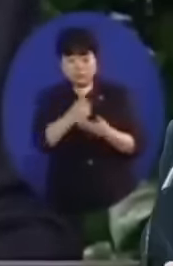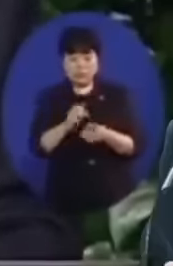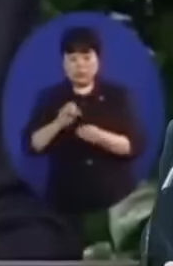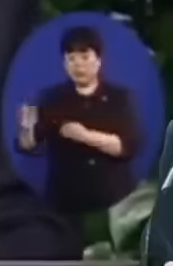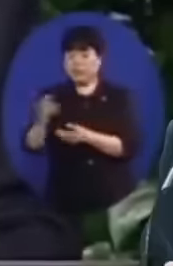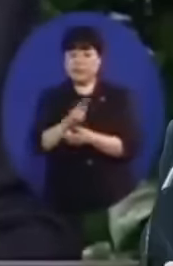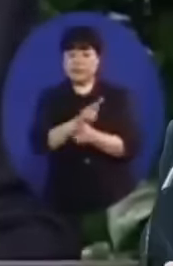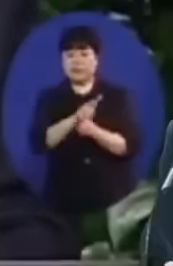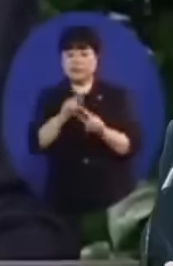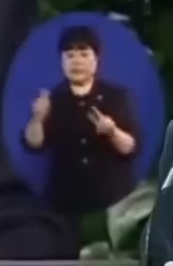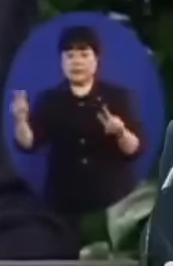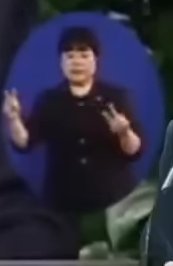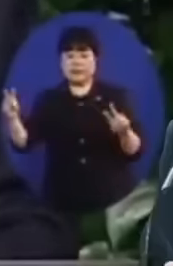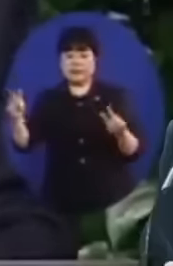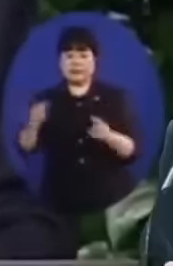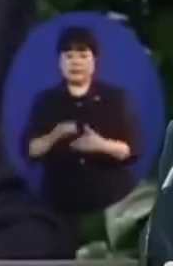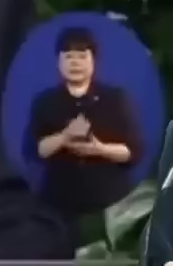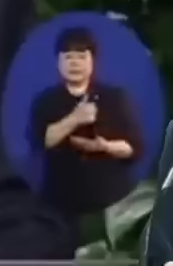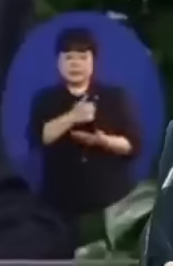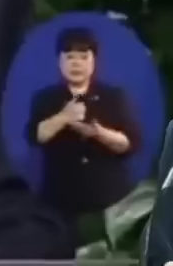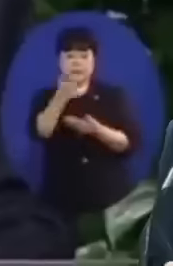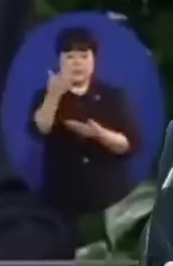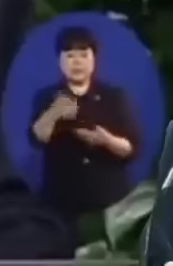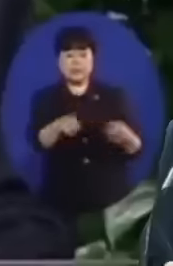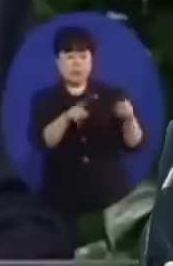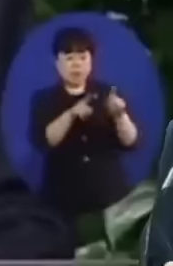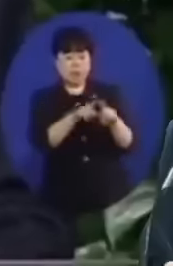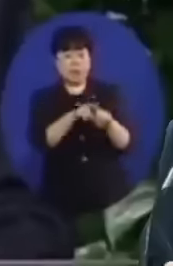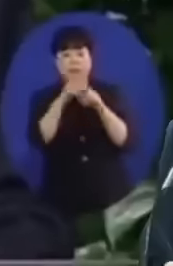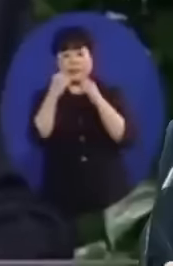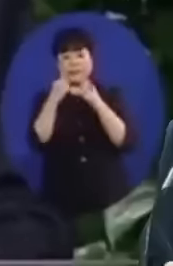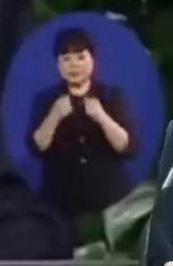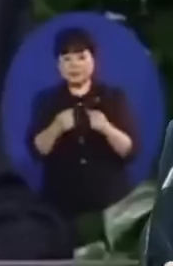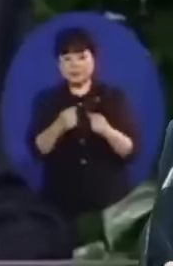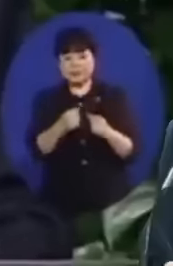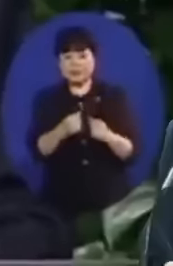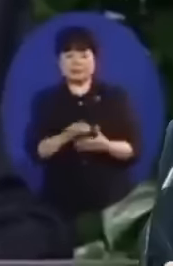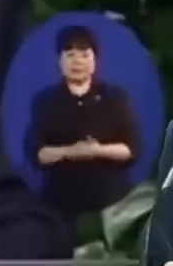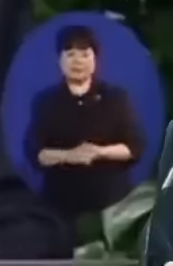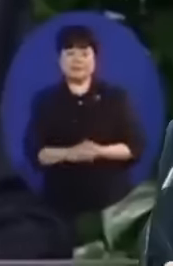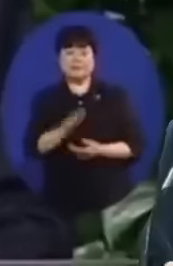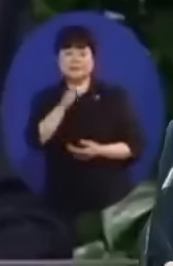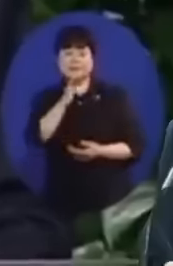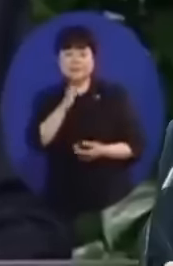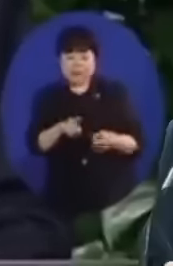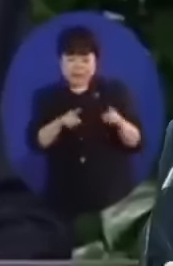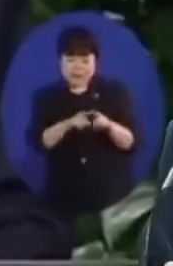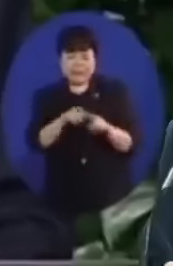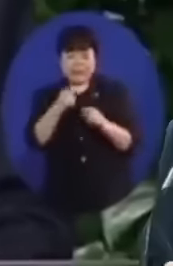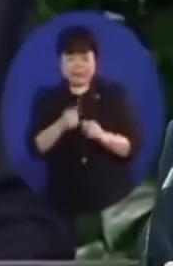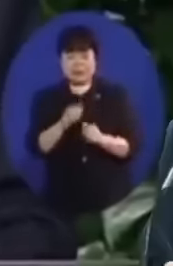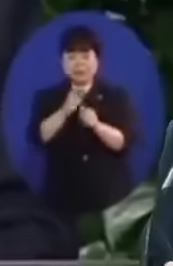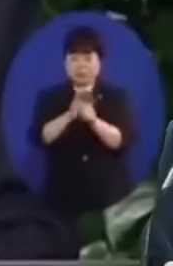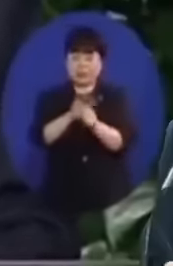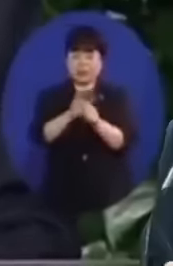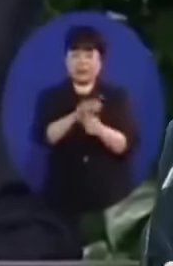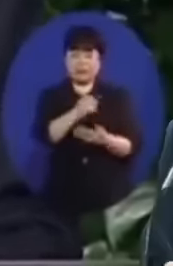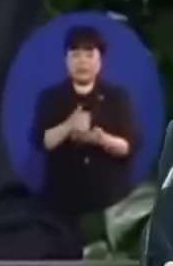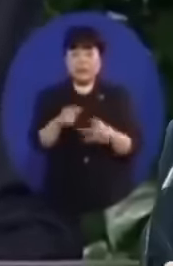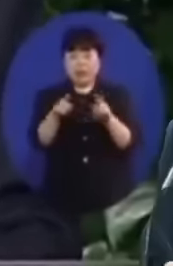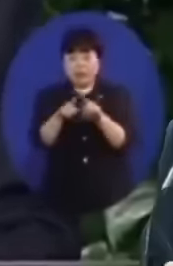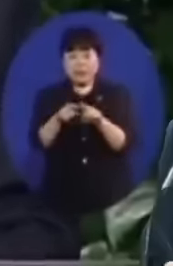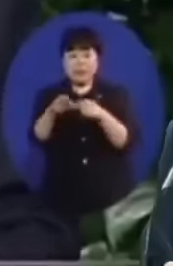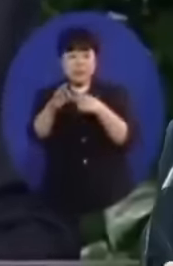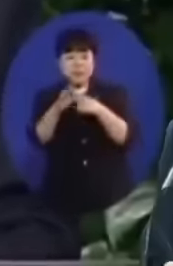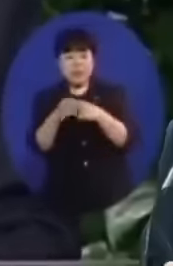버리지 않습니다. 주님은 여러분 같이 계신 것입니다. 죽이 되든 밥이 되든 같이 계십니다. 주님이 같이